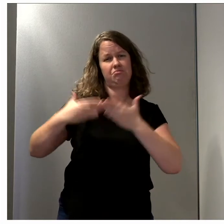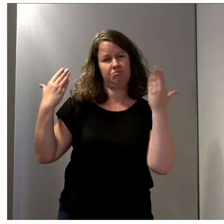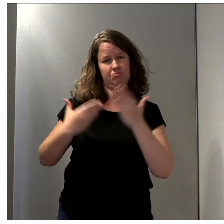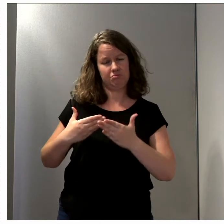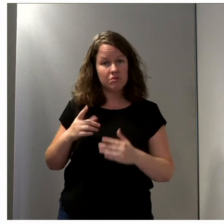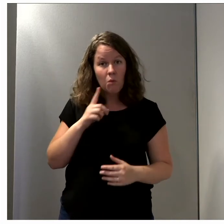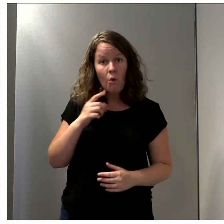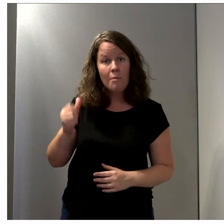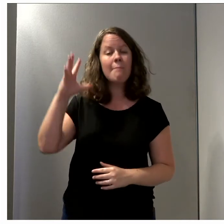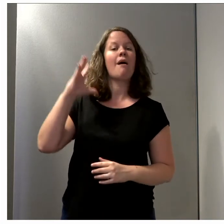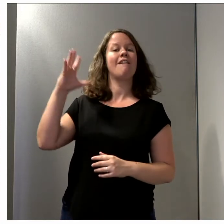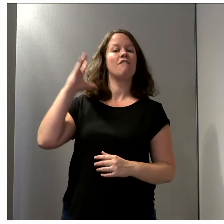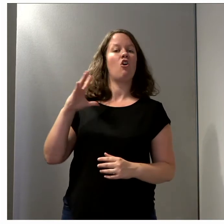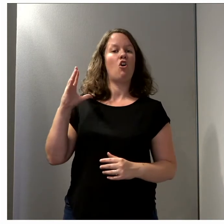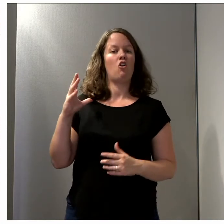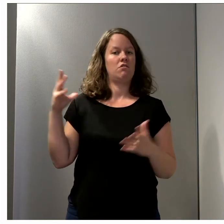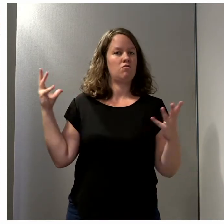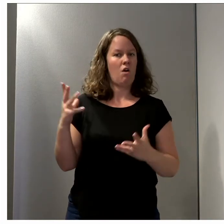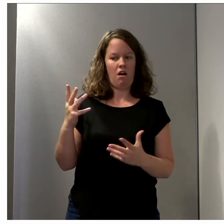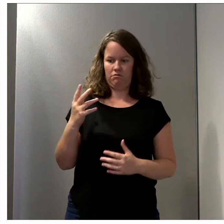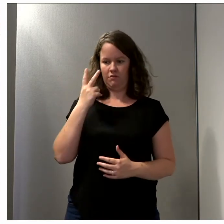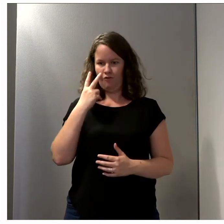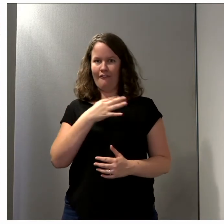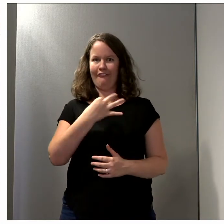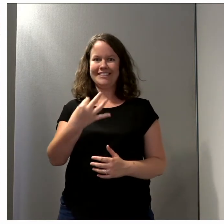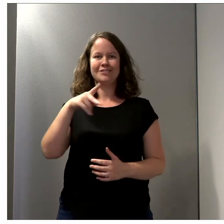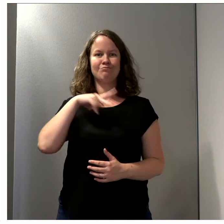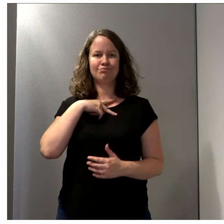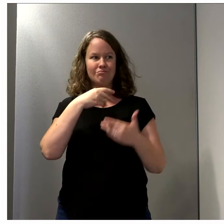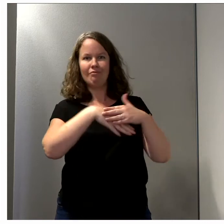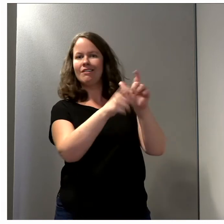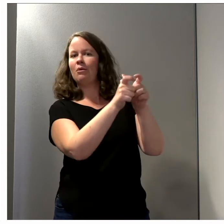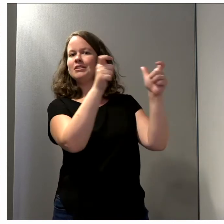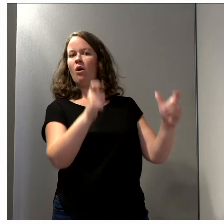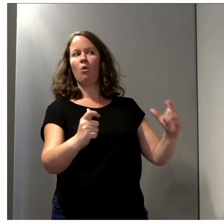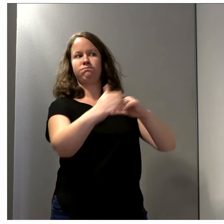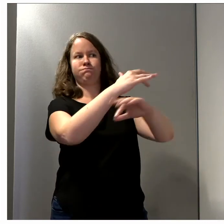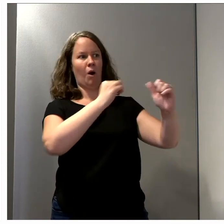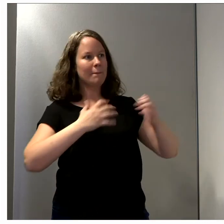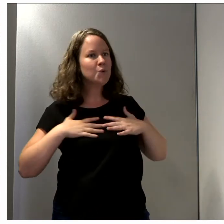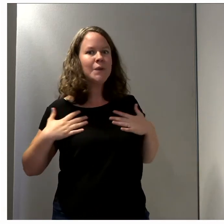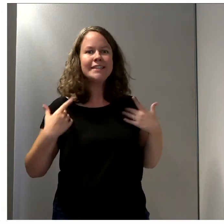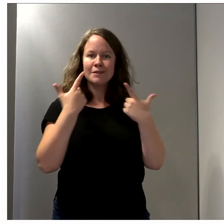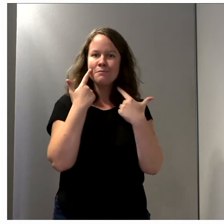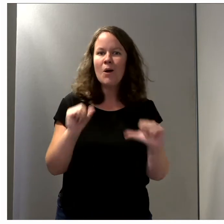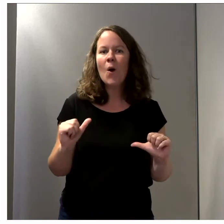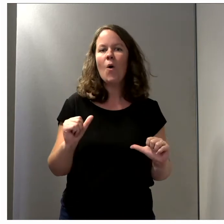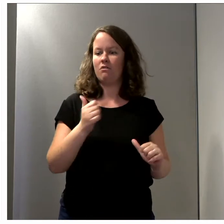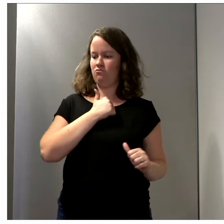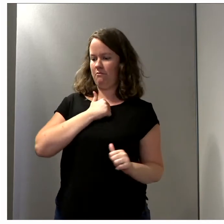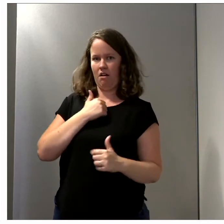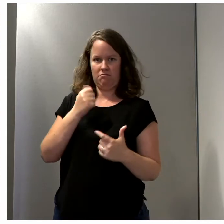ils avaient été heureux que leur fils aussi vive une vie aussi épanouissante, et puis ils pouvaient,